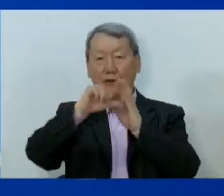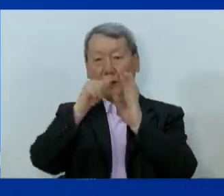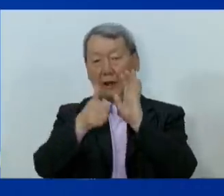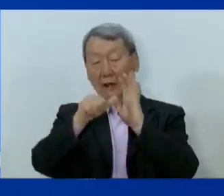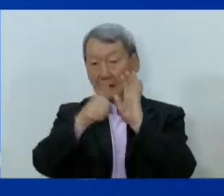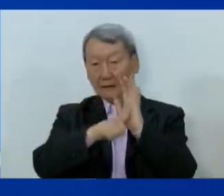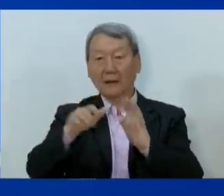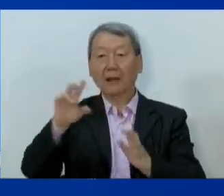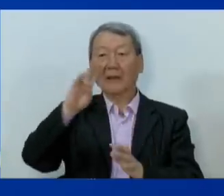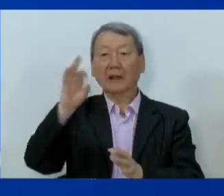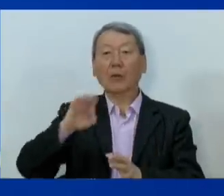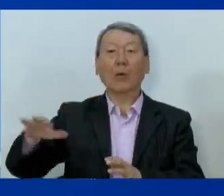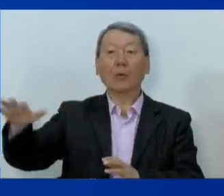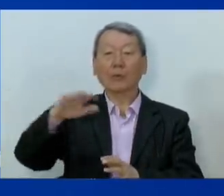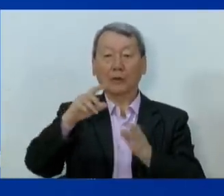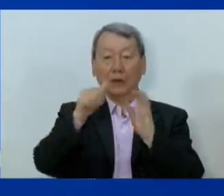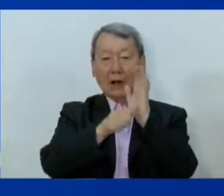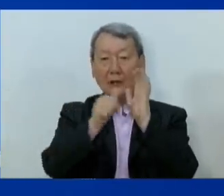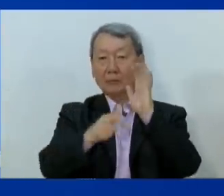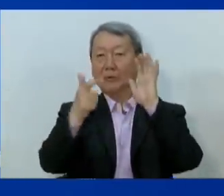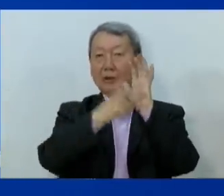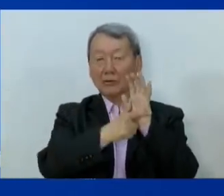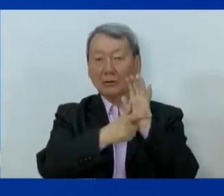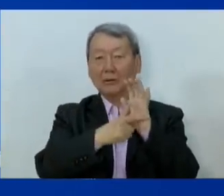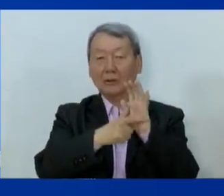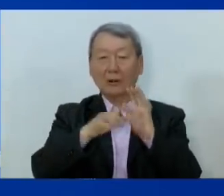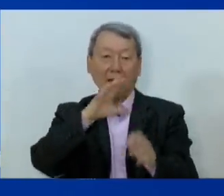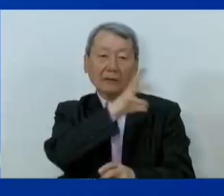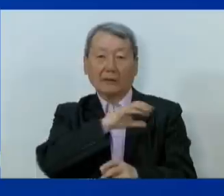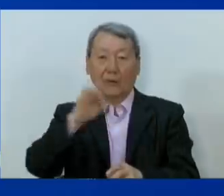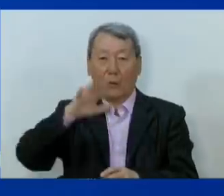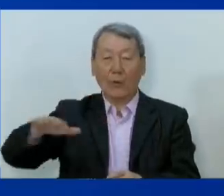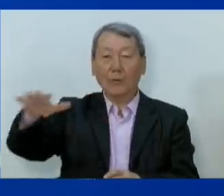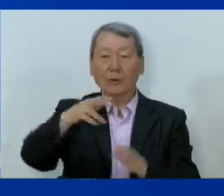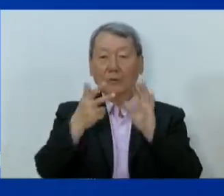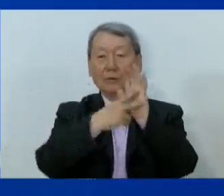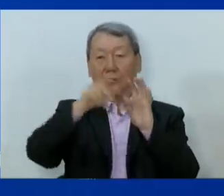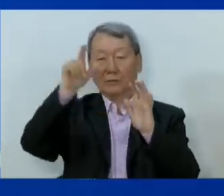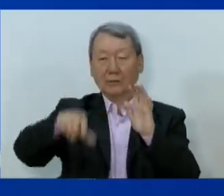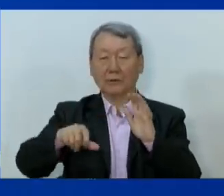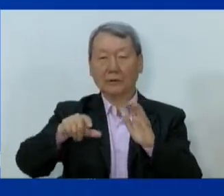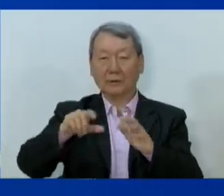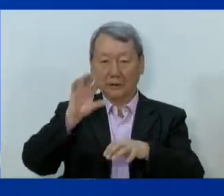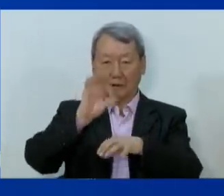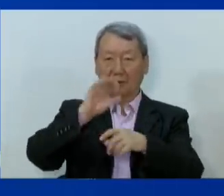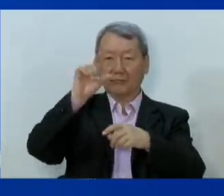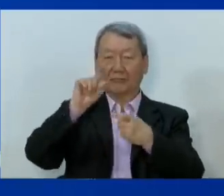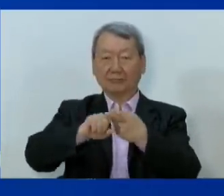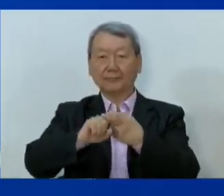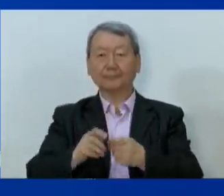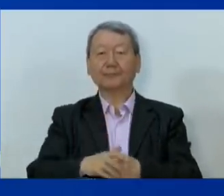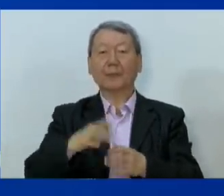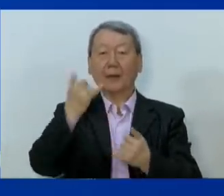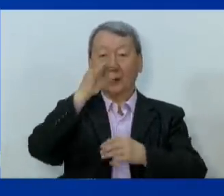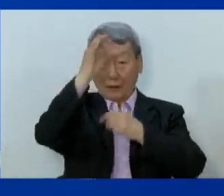обласында 67 ұшырға барды, Үшкүр обласында 8 ұшырға қатталды. Бір сұтқа ішінде